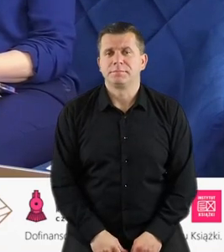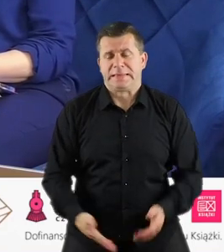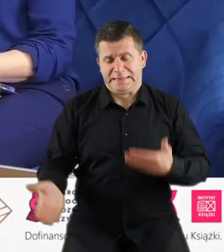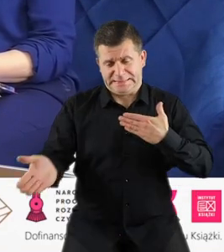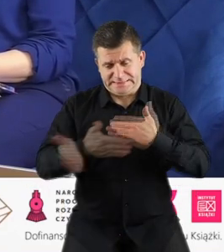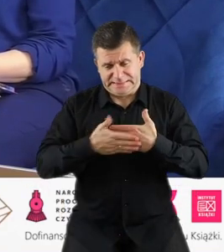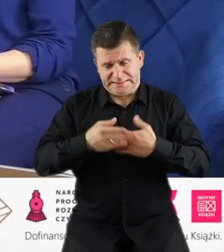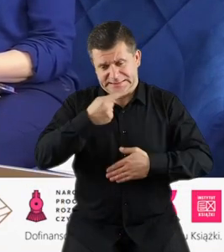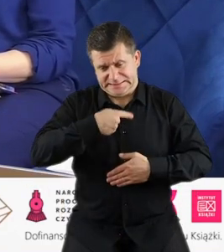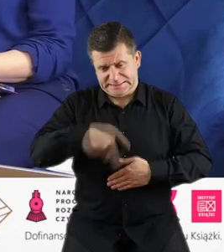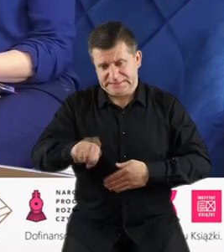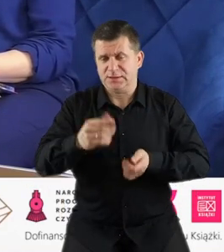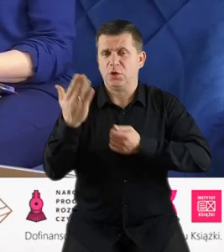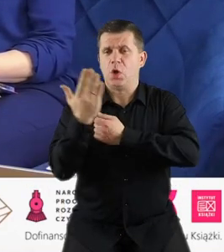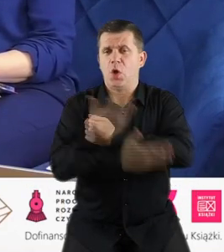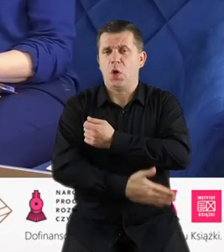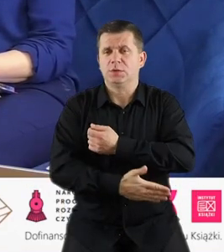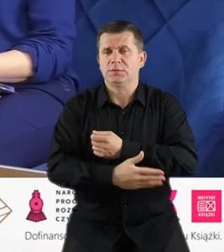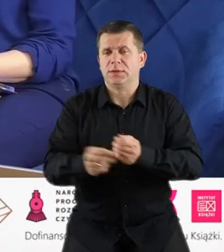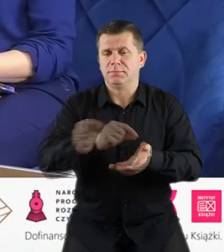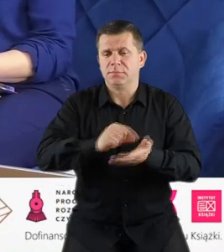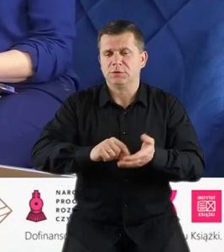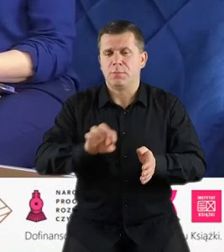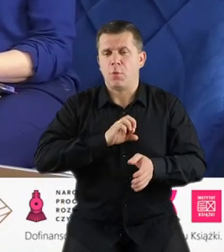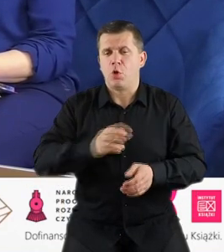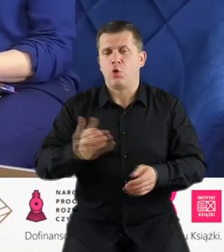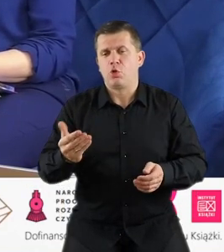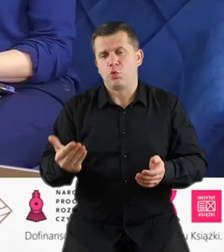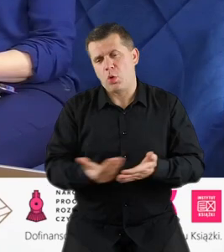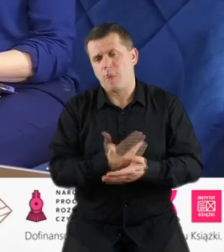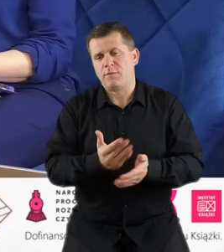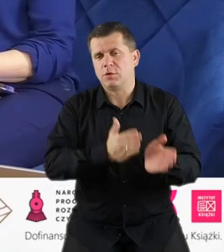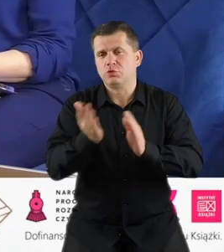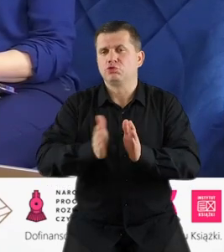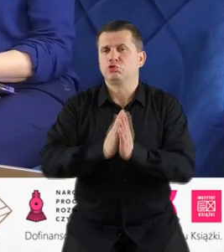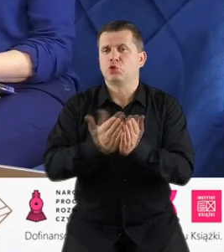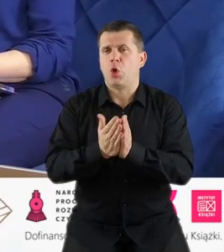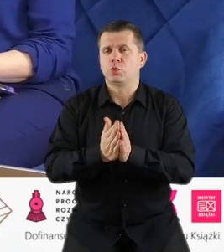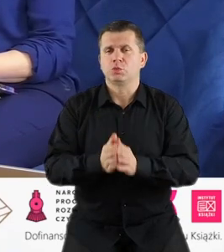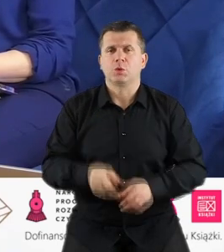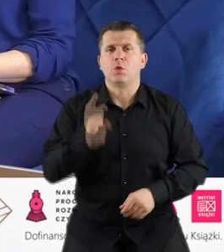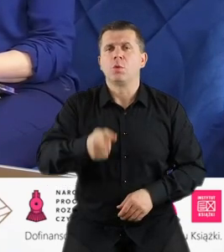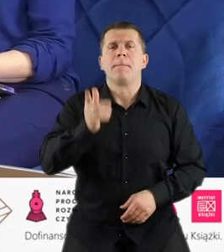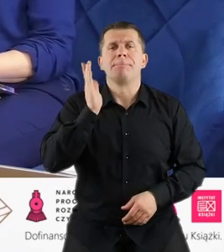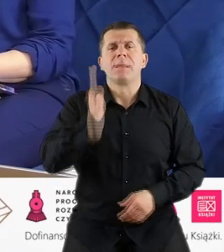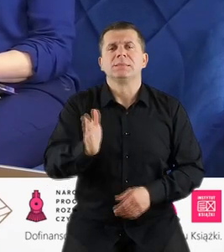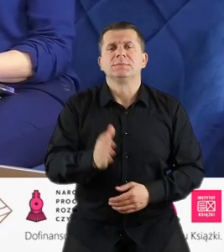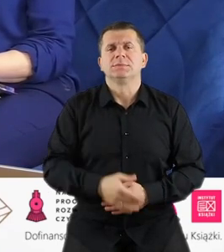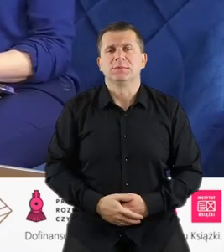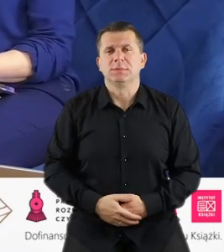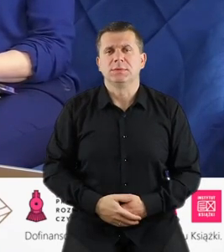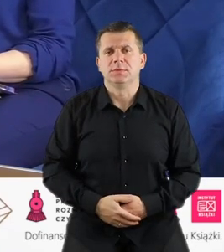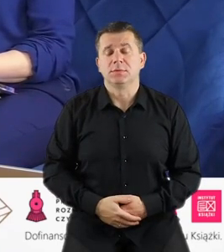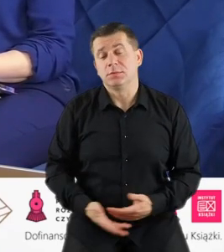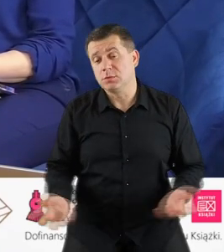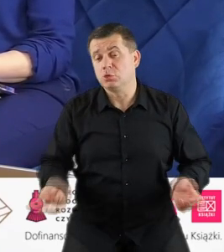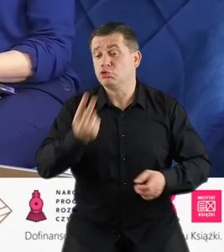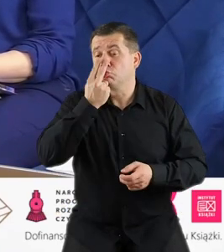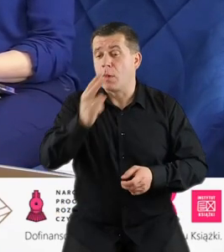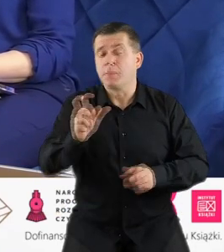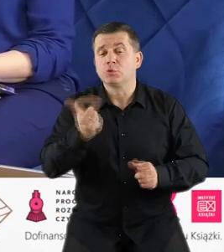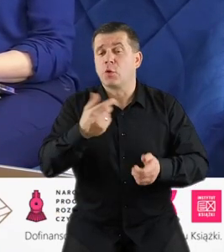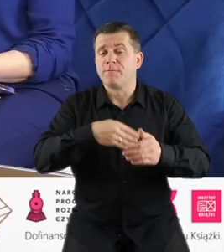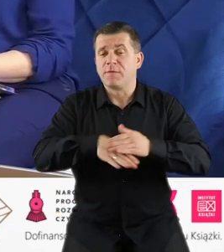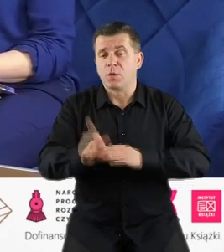Zbliżam się do końca pisania mojej drugiej książki. Opowiadanie? To będą... Zobaczymy, co mi